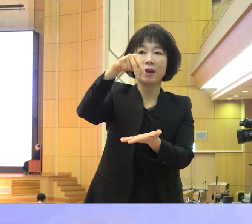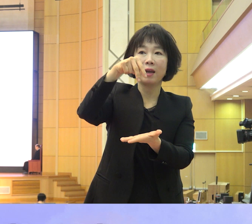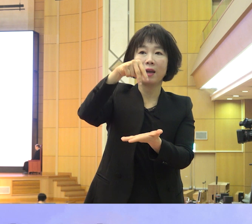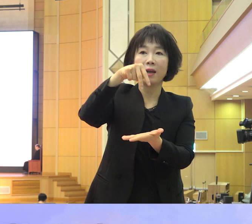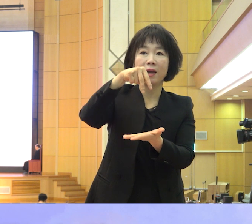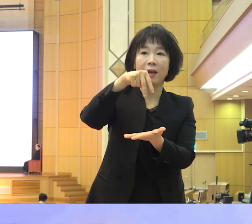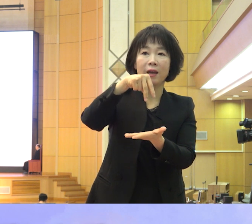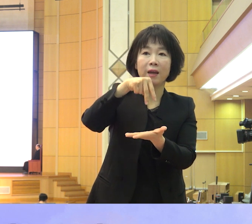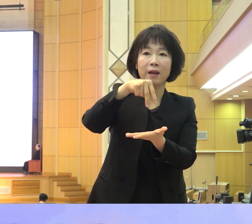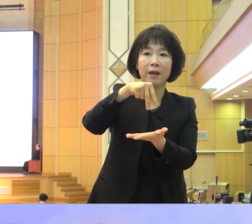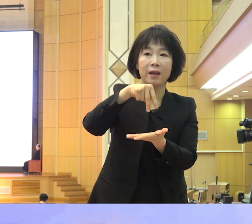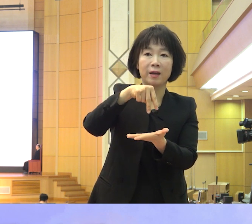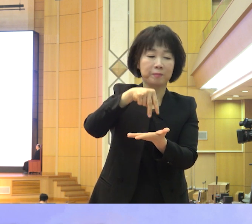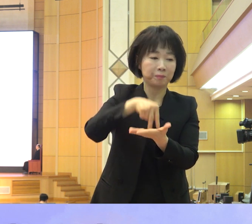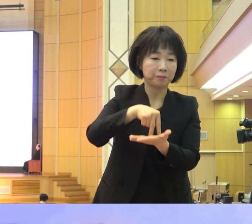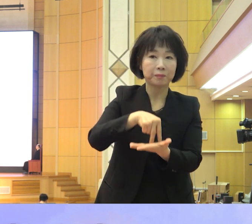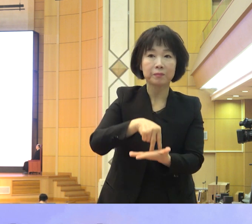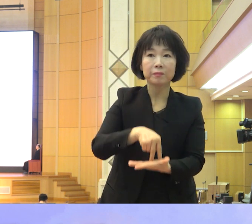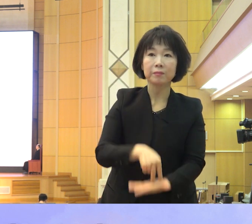세우시네.